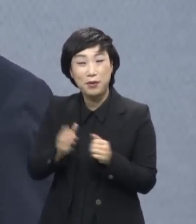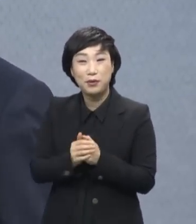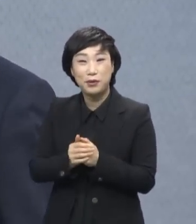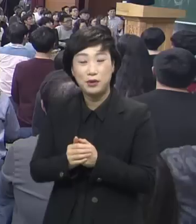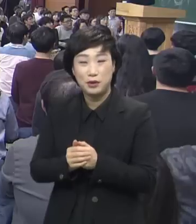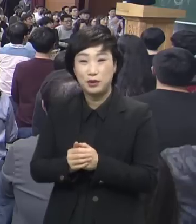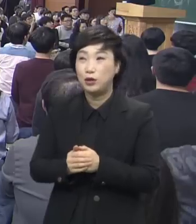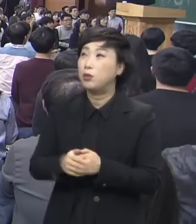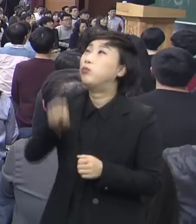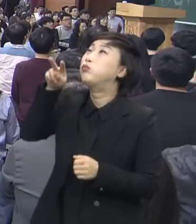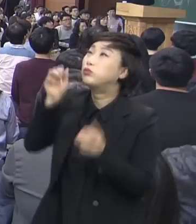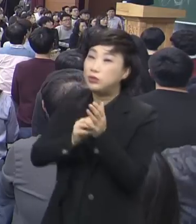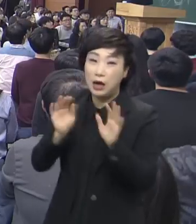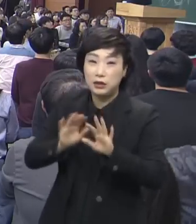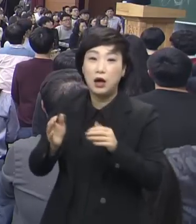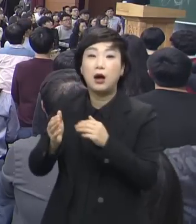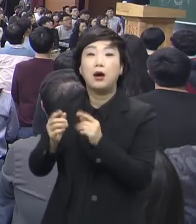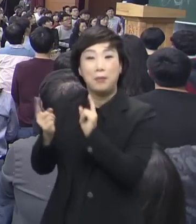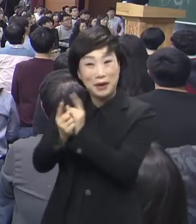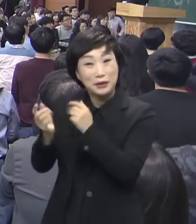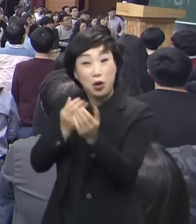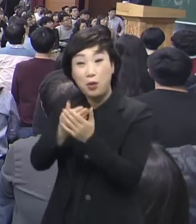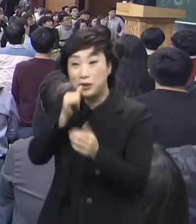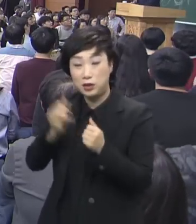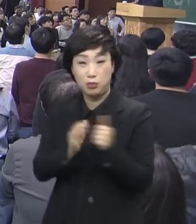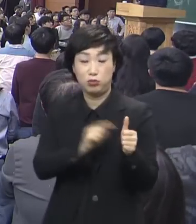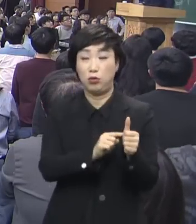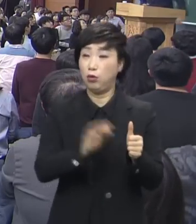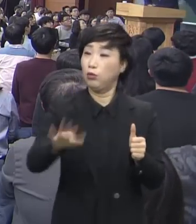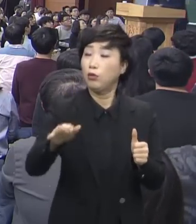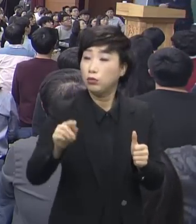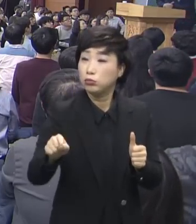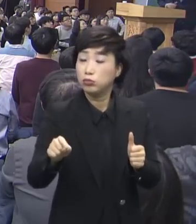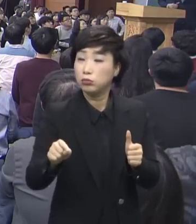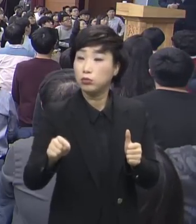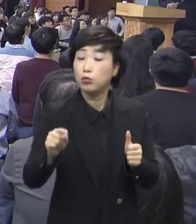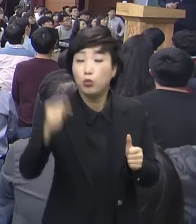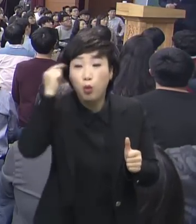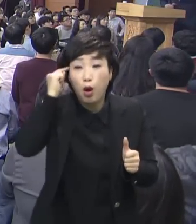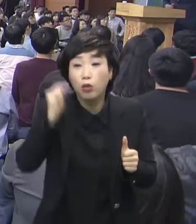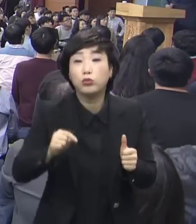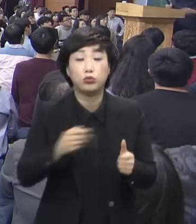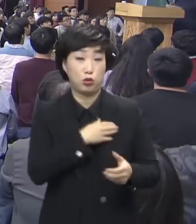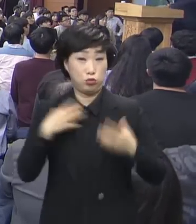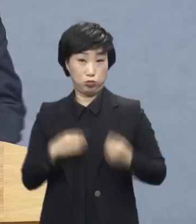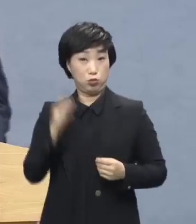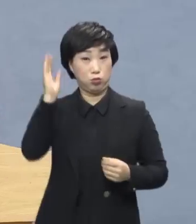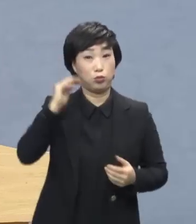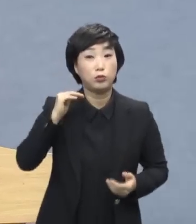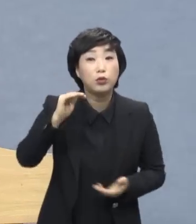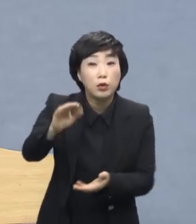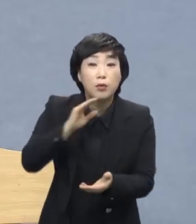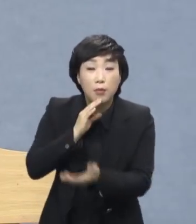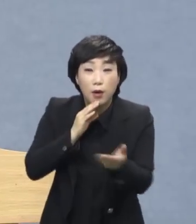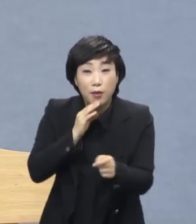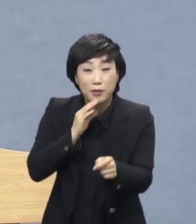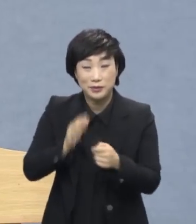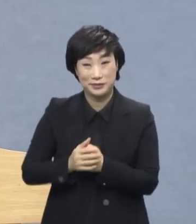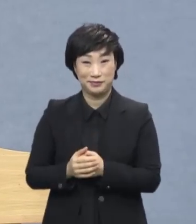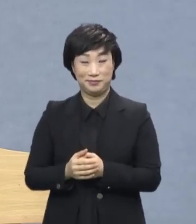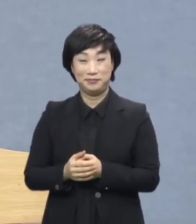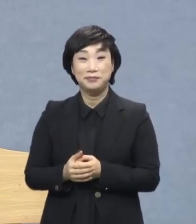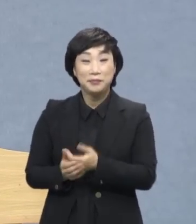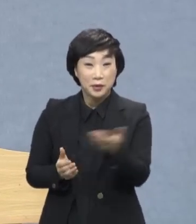경험했다 이 말이야. 자신 있게 말한다 이 말이야. 자신 있게 말한다 이 말이야. 그러니까